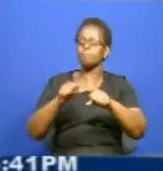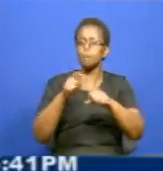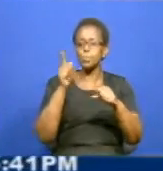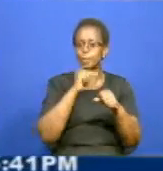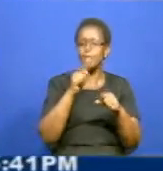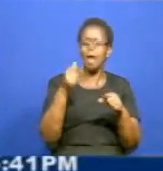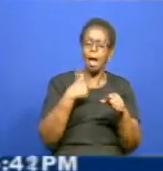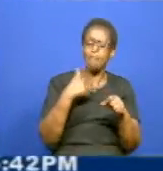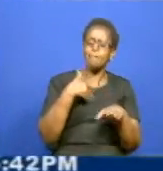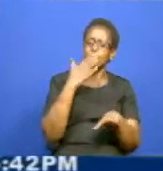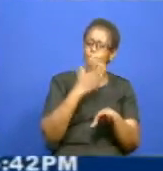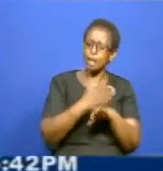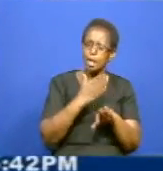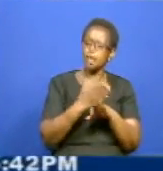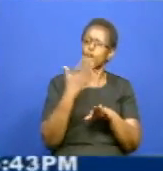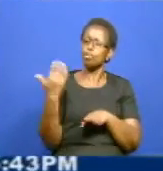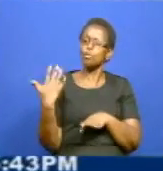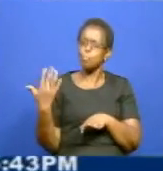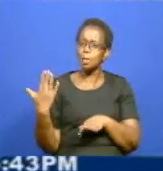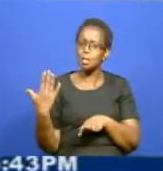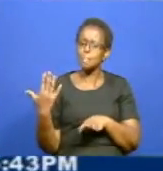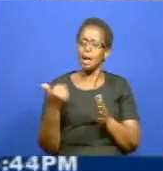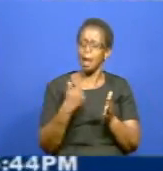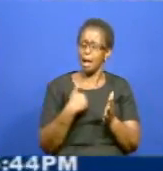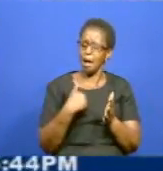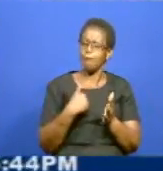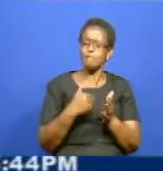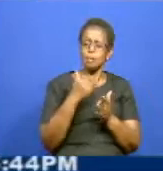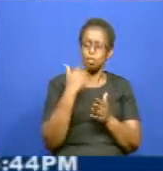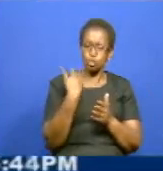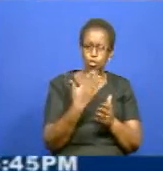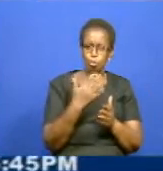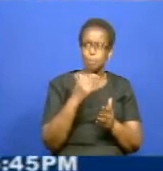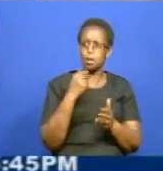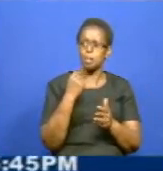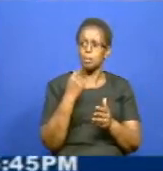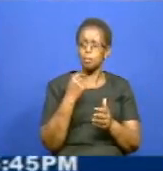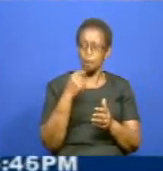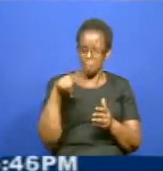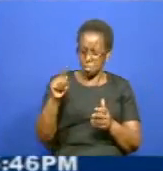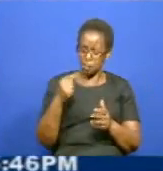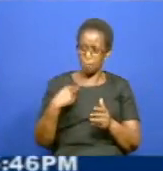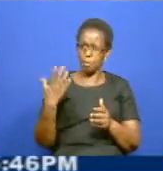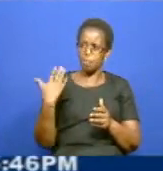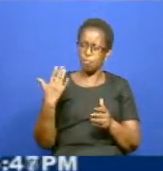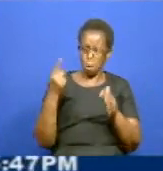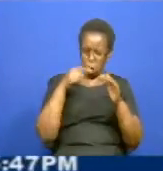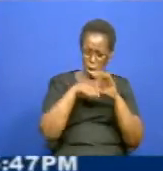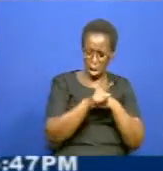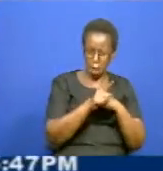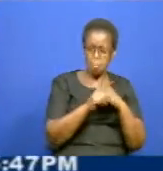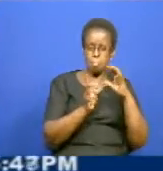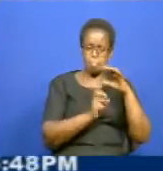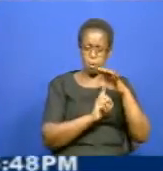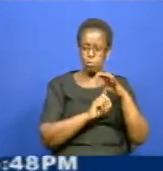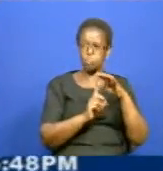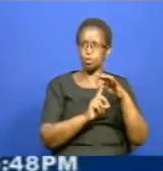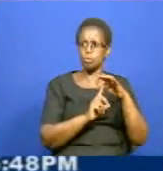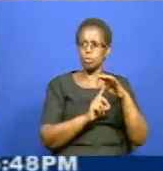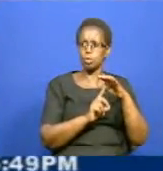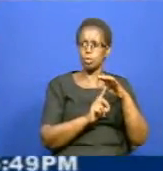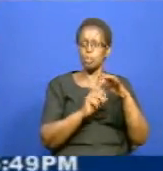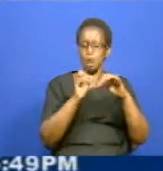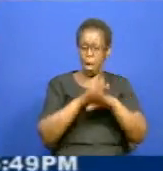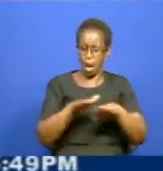bandia, wana stakabadhi ambazo walikuja hapa katika wizara